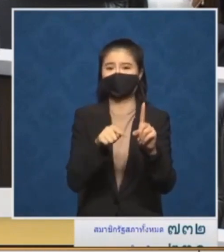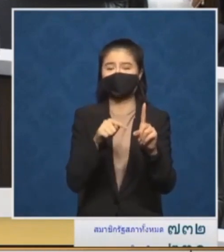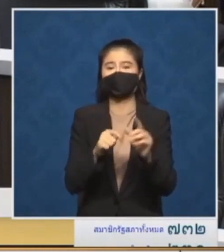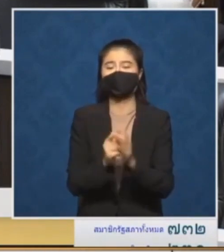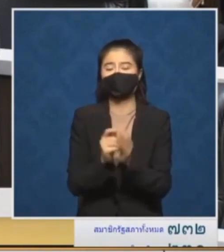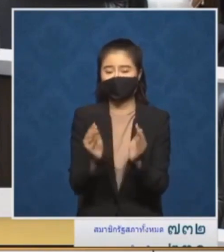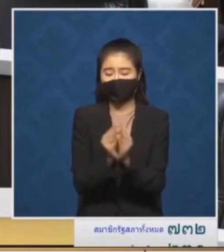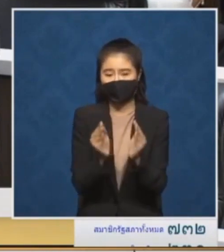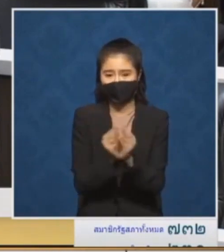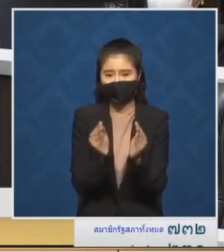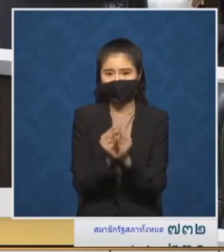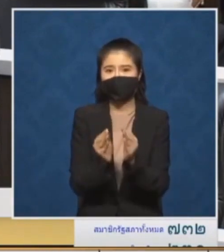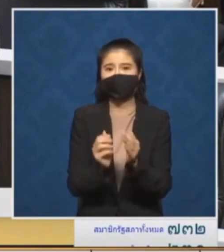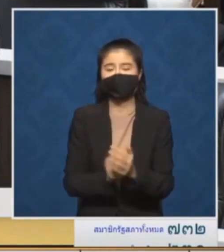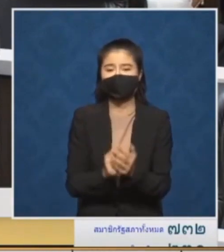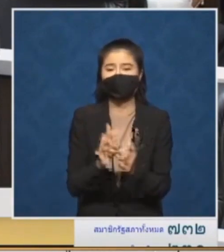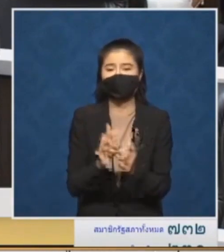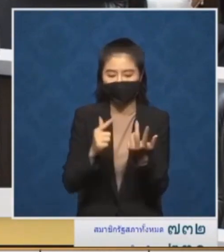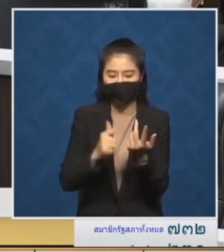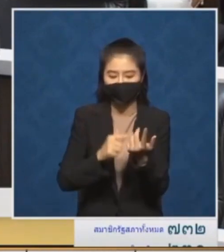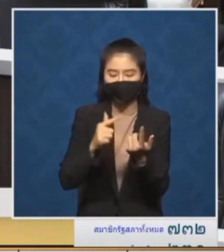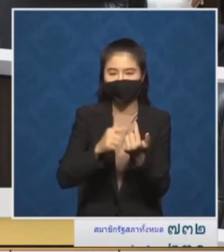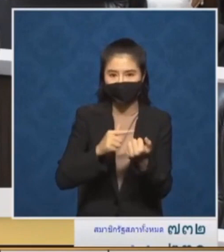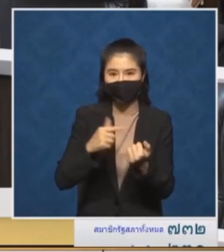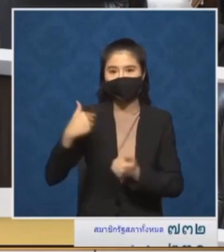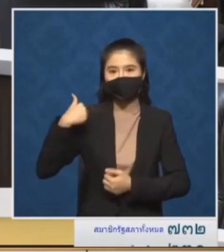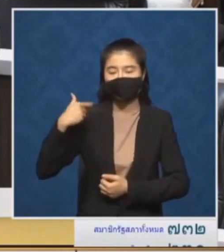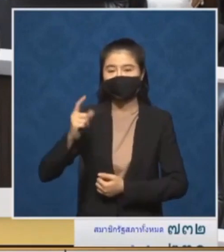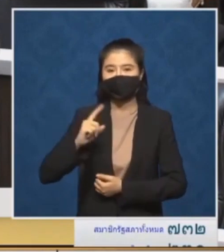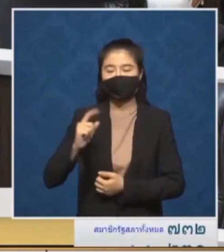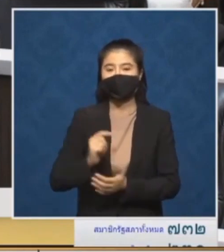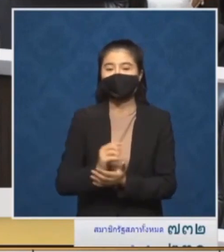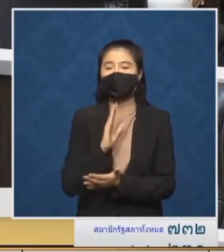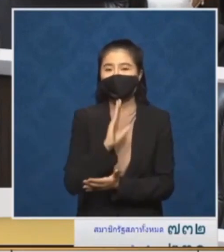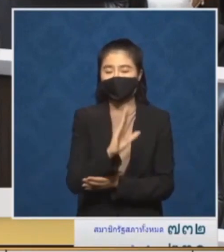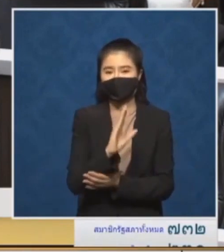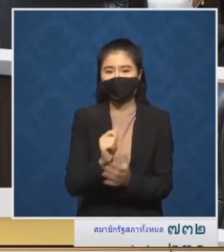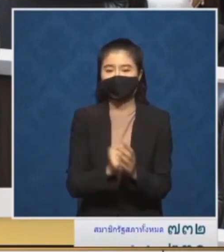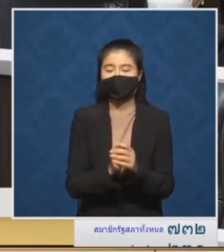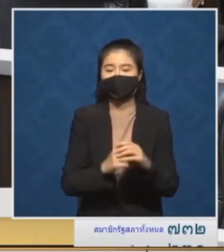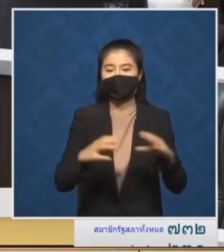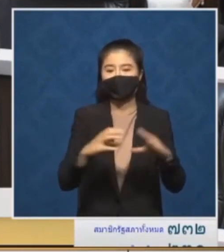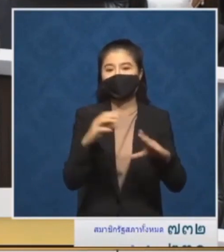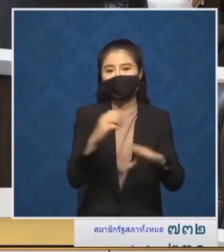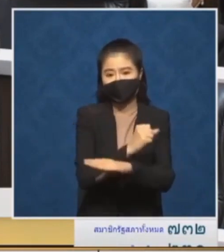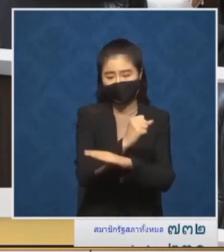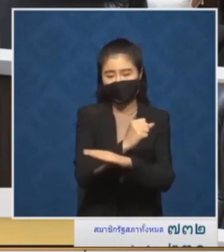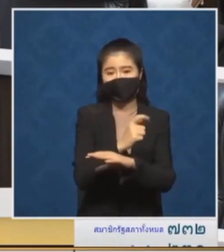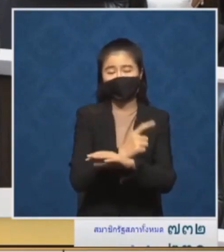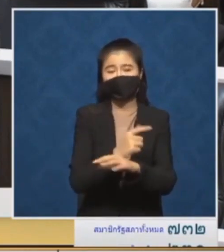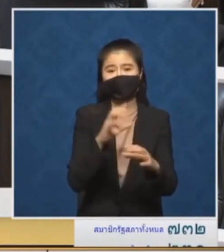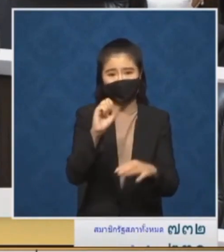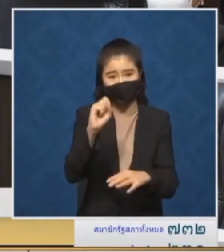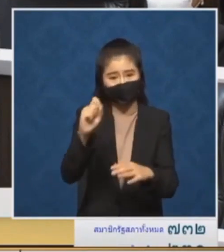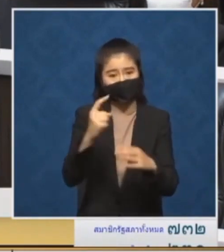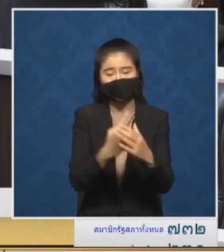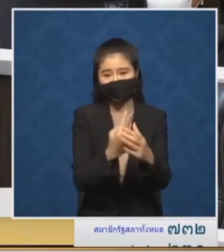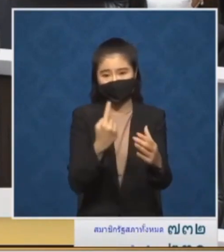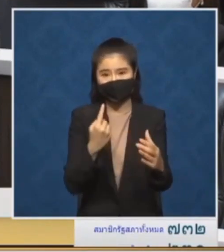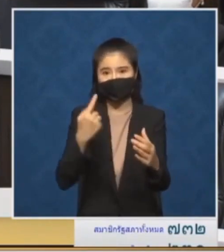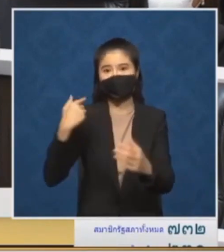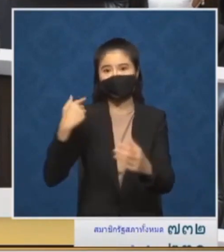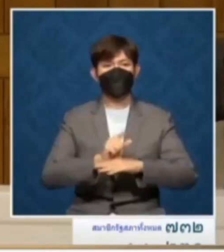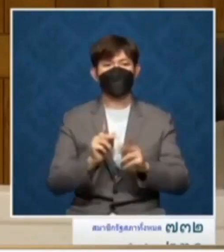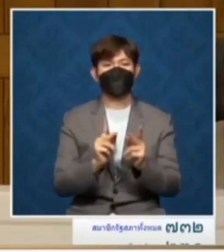รงมาโดยเป็นการรับและทั่วไปด้วยนะครับทางคุณไพบูลย์นิติตะวันฐานะประธานกรรมการชี้แจงยืนยันการพิจารณาว่าได้ครบถ้ว